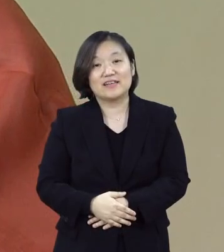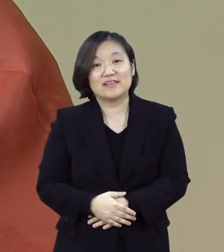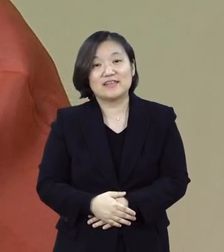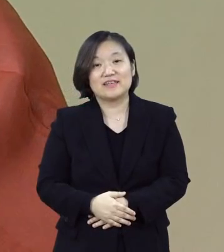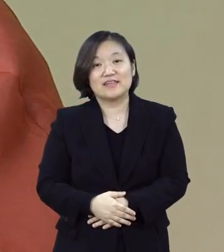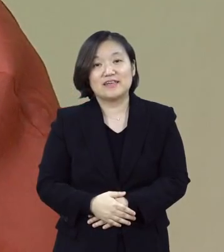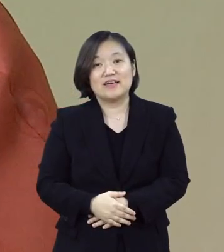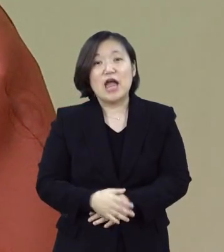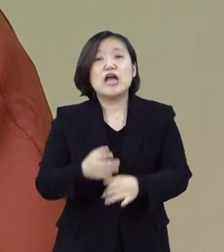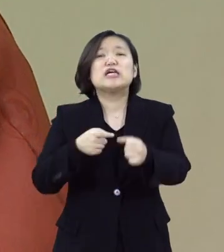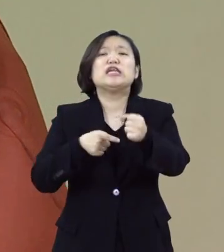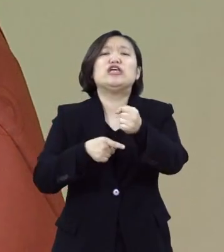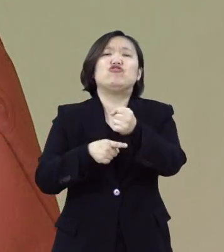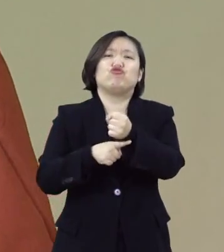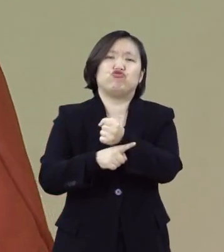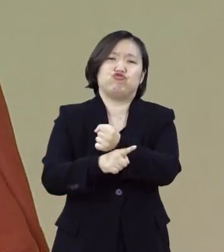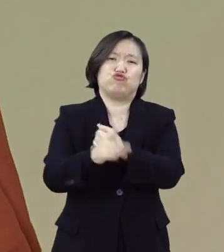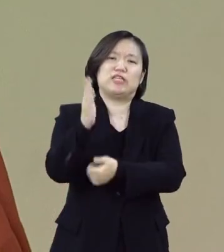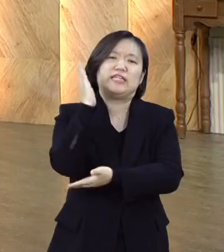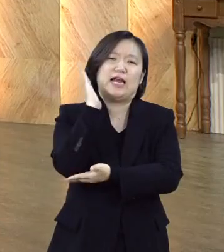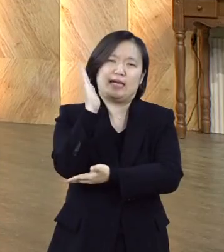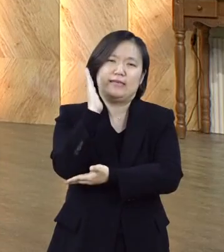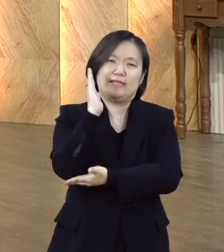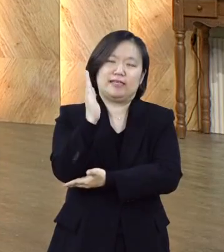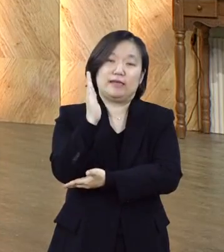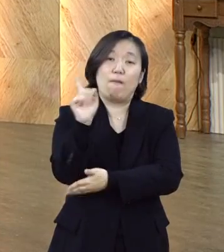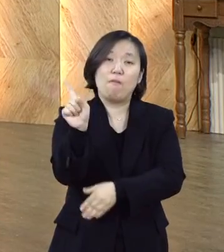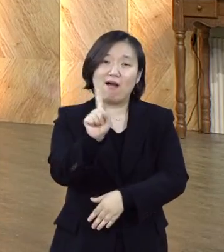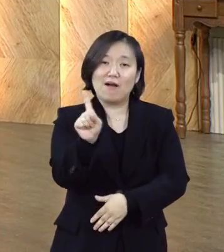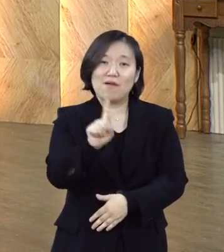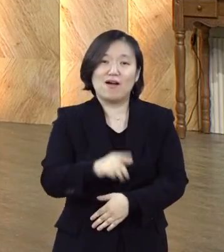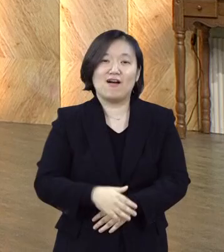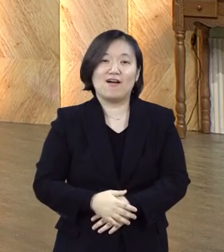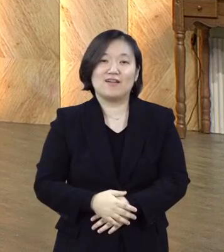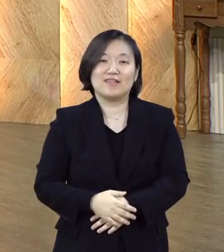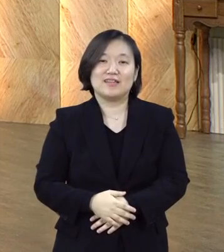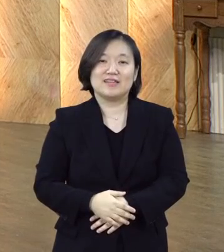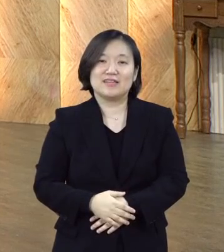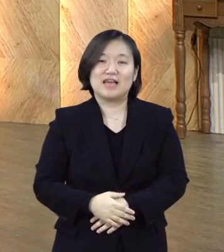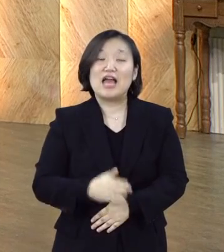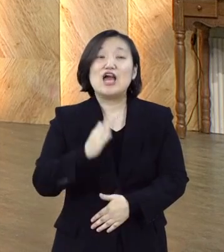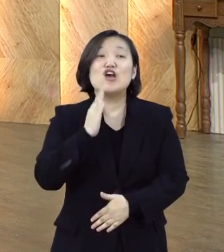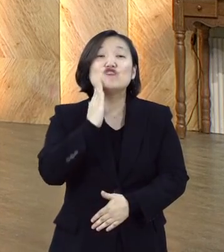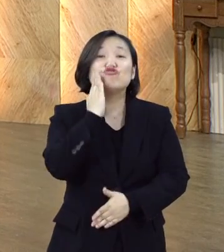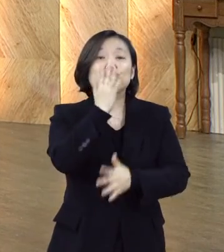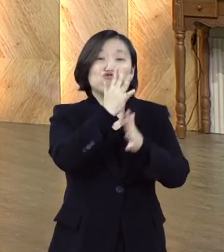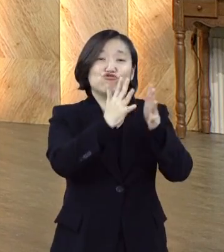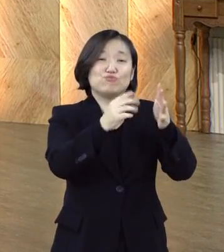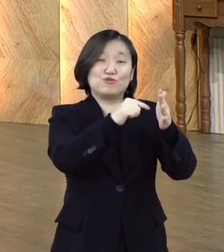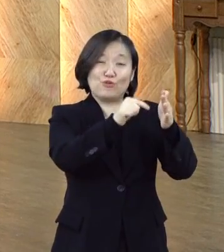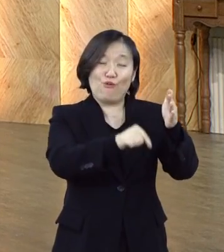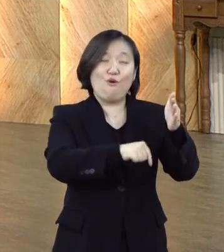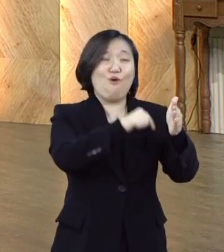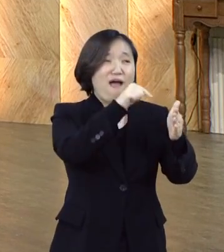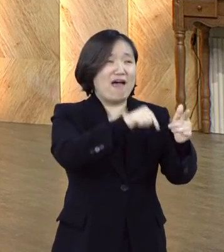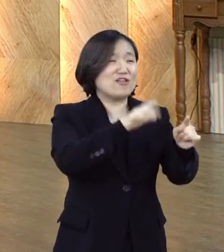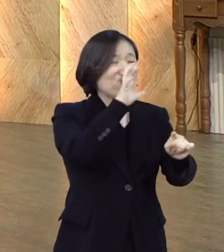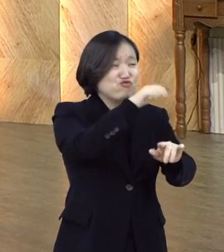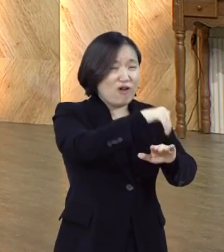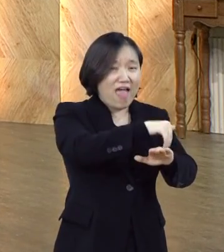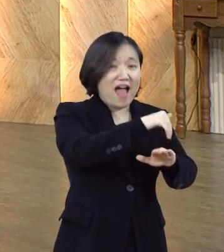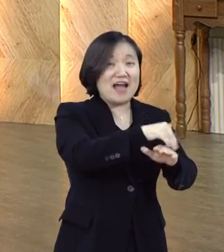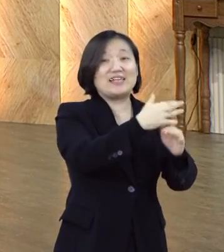설법해 주셨다고 합니다. 그 숲속의 종교인이 마을에